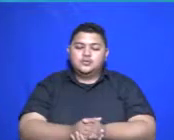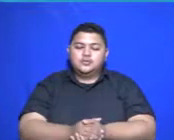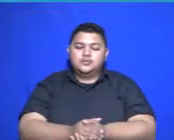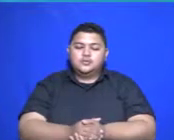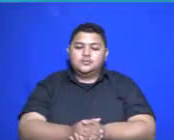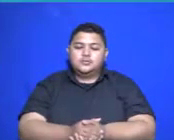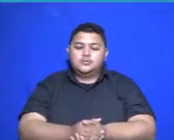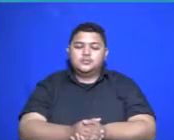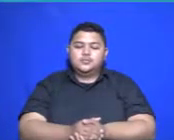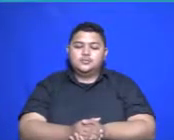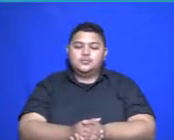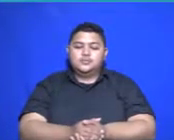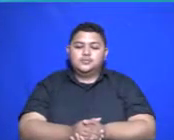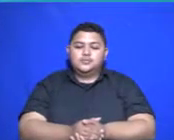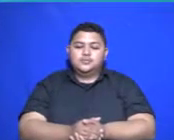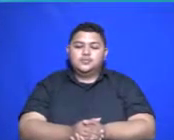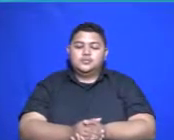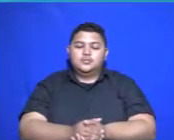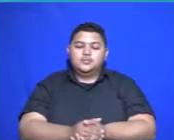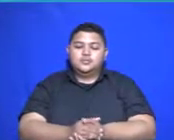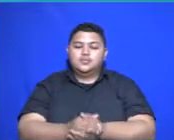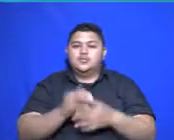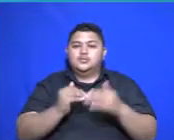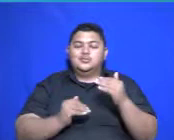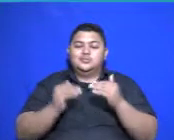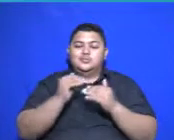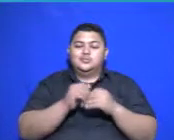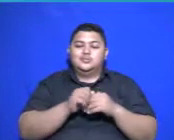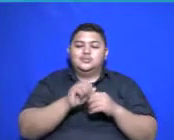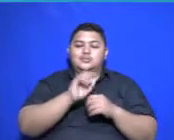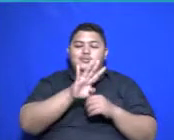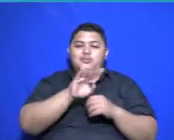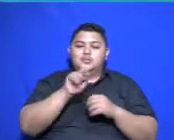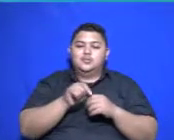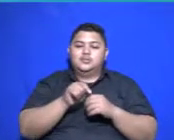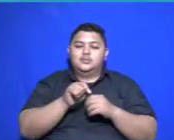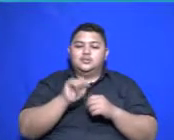2017 yang tahun lalu kami hitung bersama BPS sudah mencapai